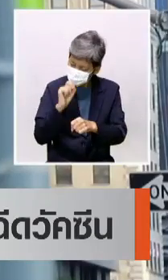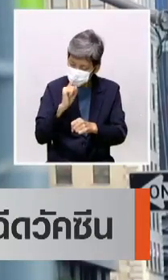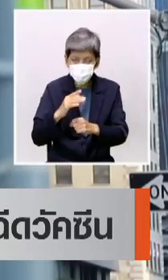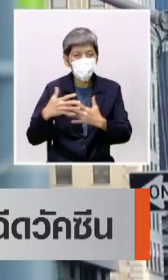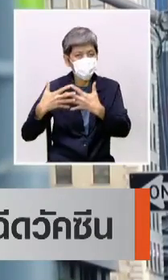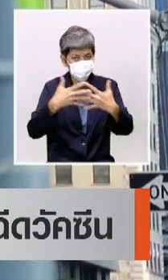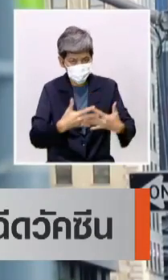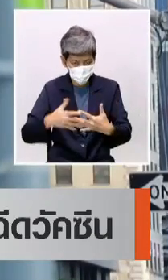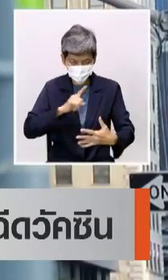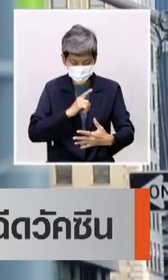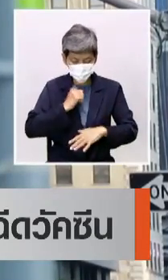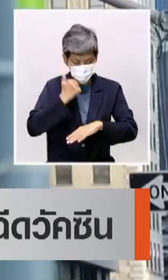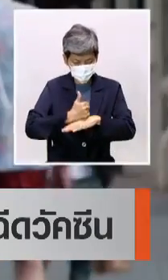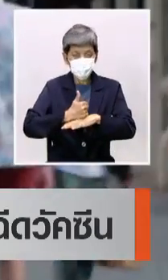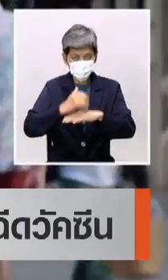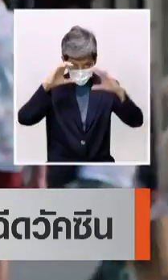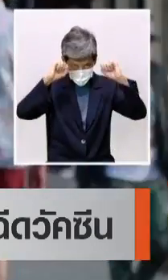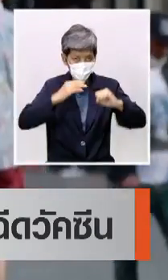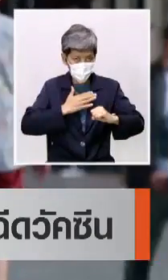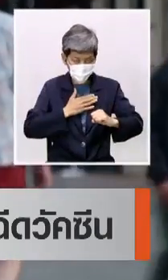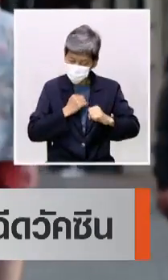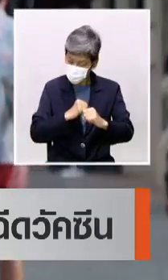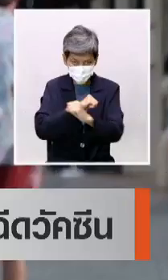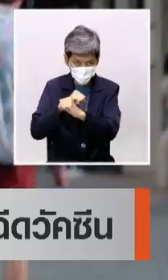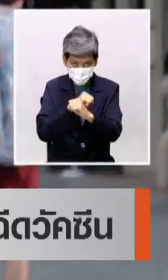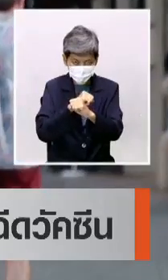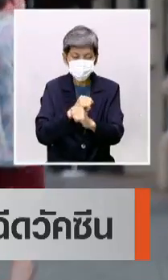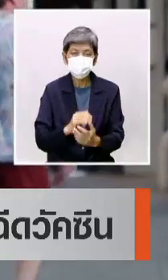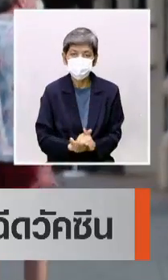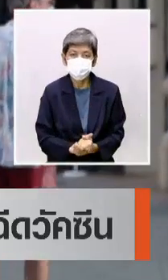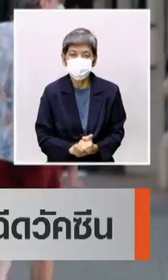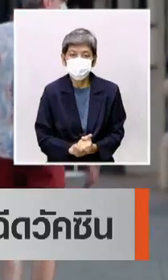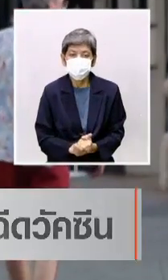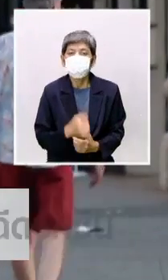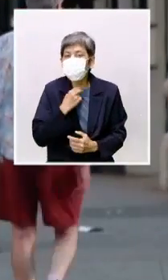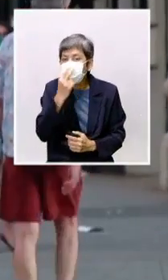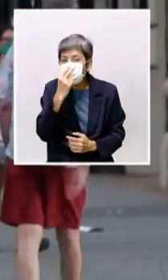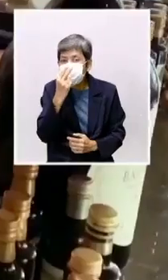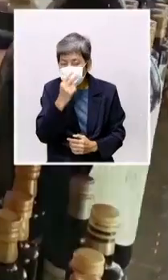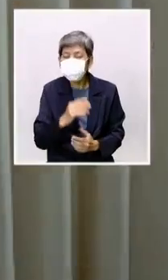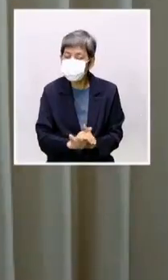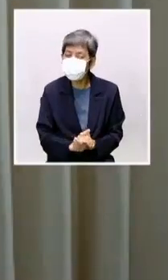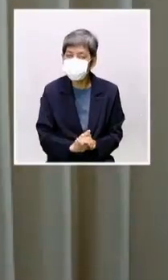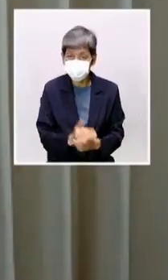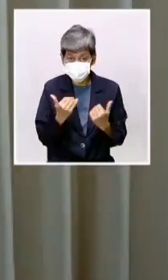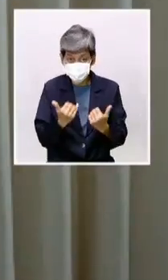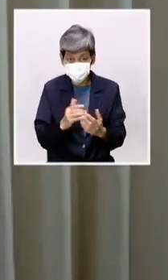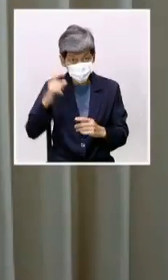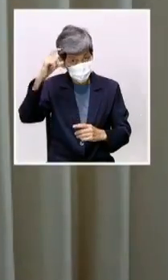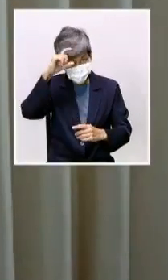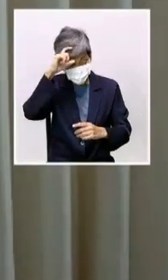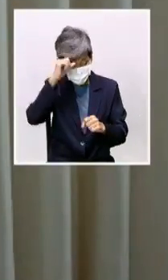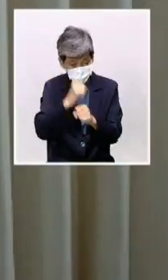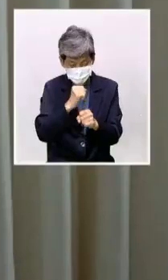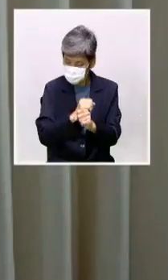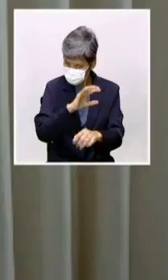ของเขาในฐานะผู้นำสหรัฐอีกด้วยค่ะคุณพลอยคุณจุ๊คุณผู้ชมคะก็คงต้องจับตามองกันนะคะว่าหลังจากที่ไบเดนเปลี่ยนมา